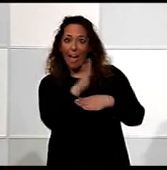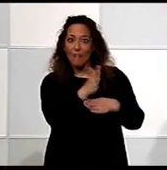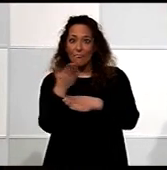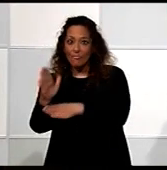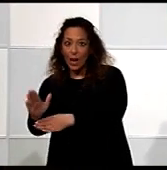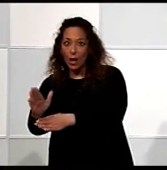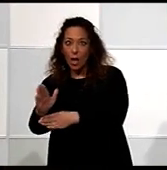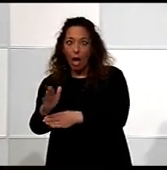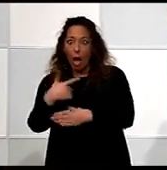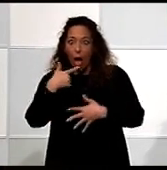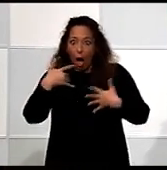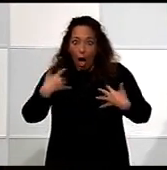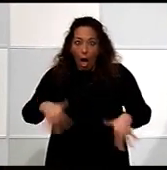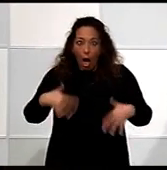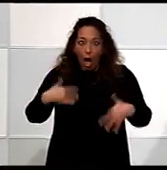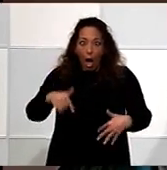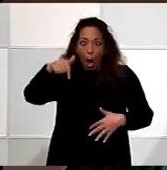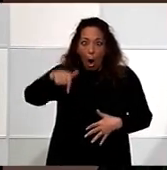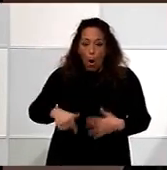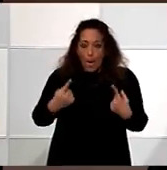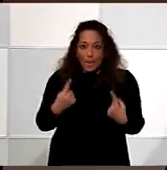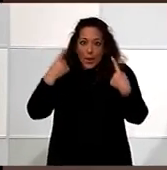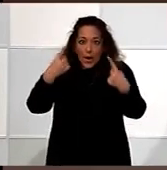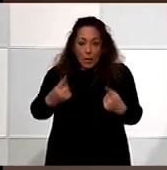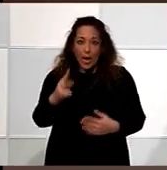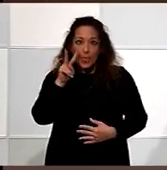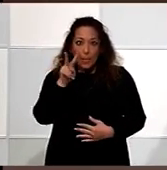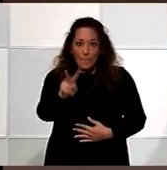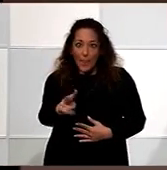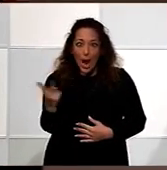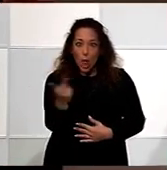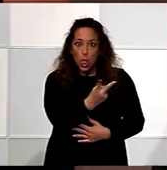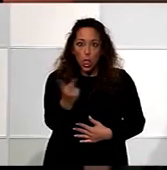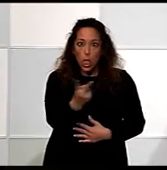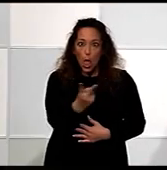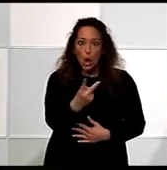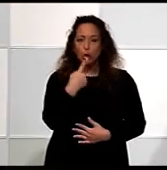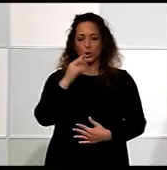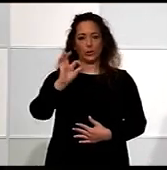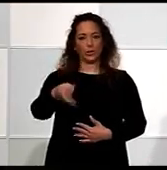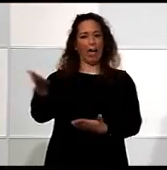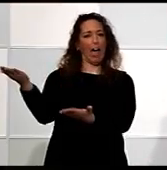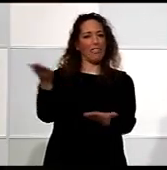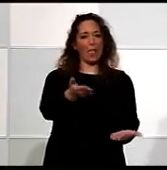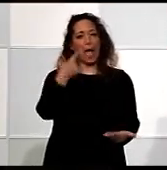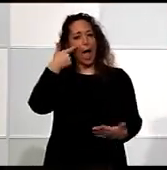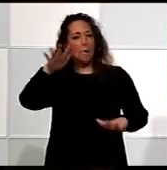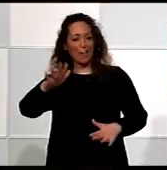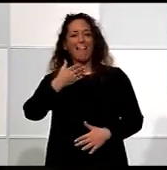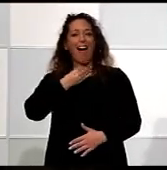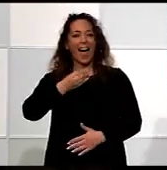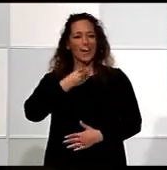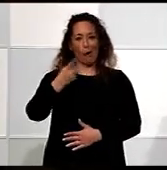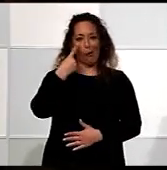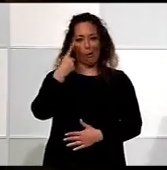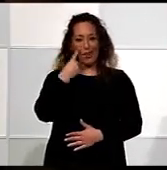Terrassa veurem aquesta llibreta blava i aquesta llibreta vermella. Correcte. Doncs faci els honors, Patxa, perquè tenim ganes de conèixer també aquestes